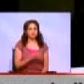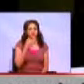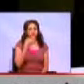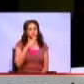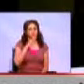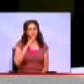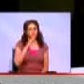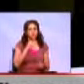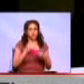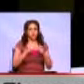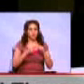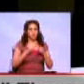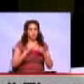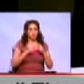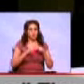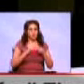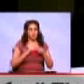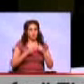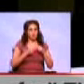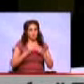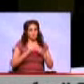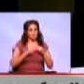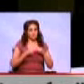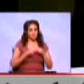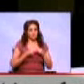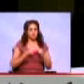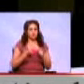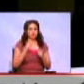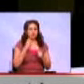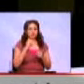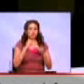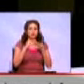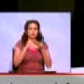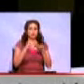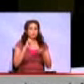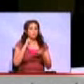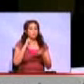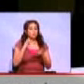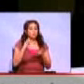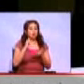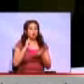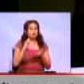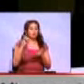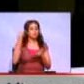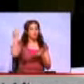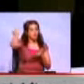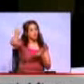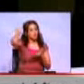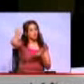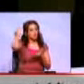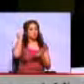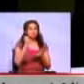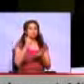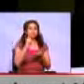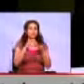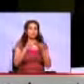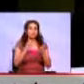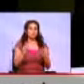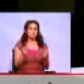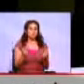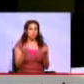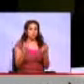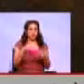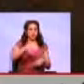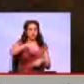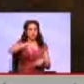الحمد لله مؤسسة واحد من الناس قدرت ترسم الفرحة على وجوه العرائس الأتيمات بمحافظة أسيوط وساهمت بتجهيز كل عروسة بوتاجاز وغسالة.